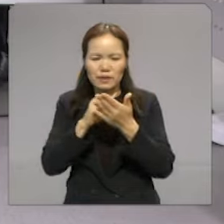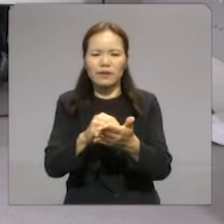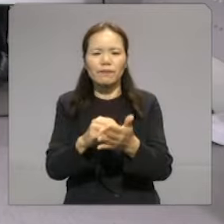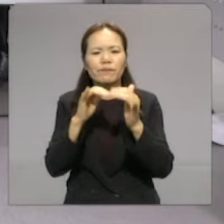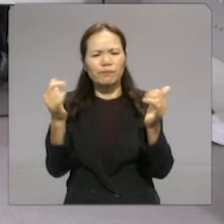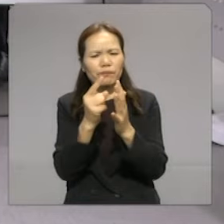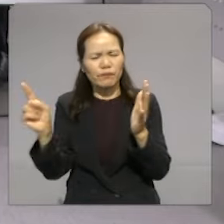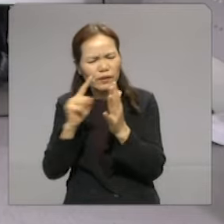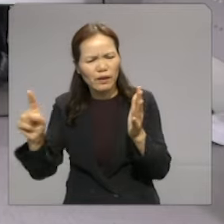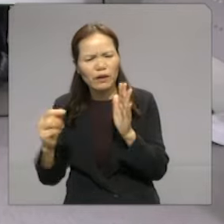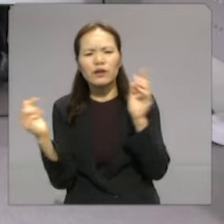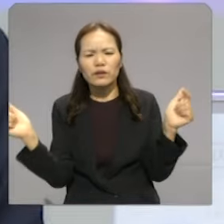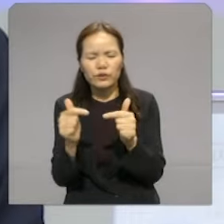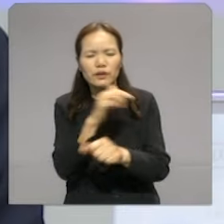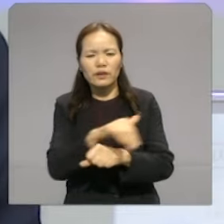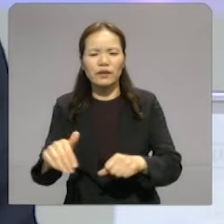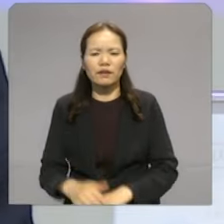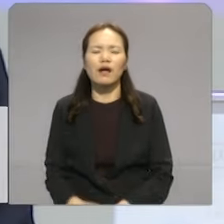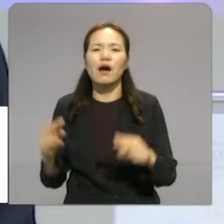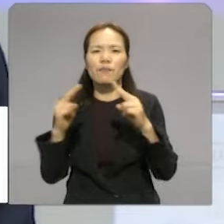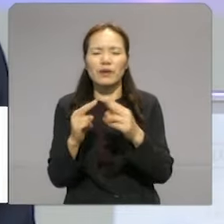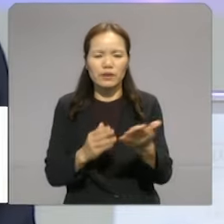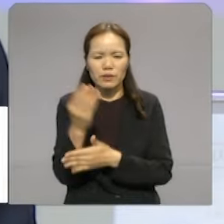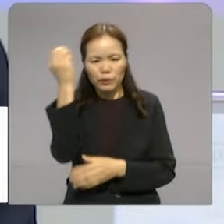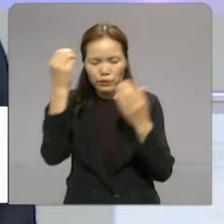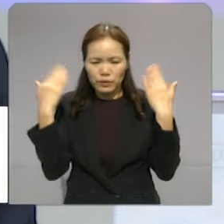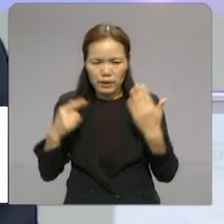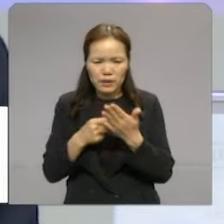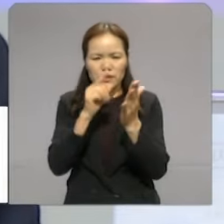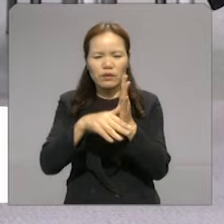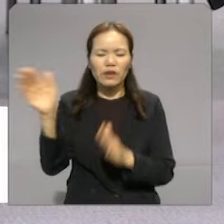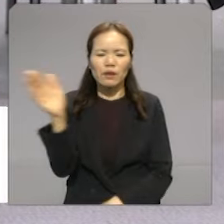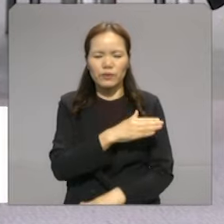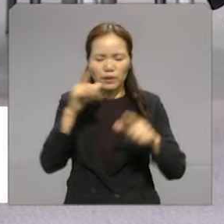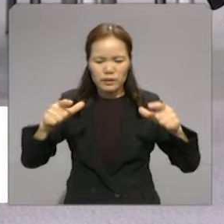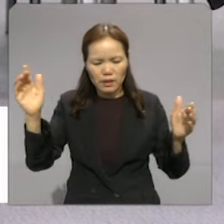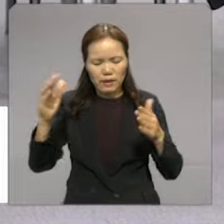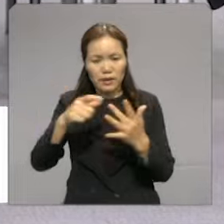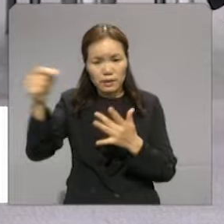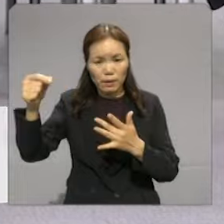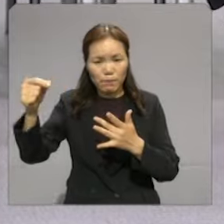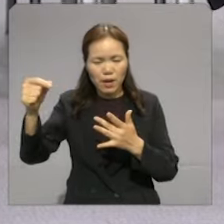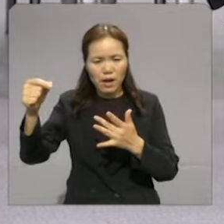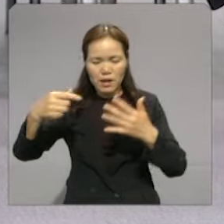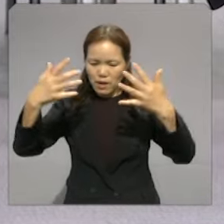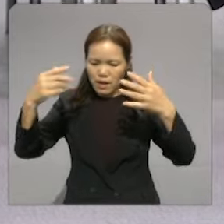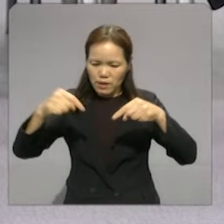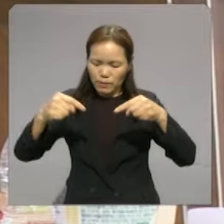최소화하겠다는 겁니다. 이를 위해 반도체 마이스터고 지정 신청 때부터 지역 인재 선발 협의를 조건으로